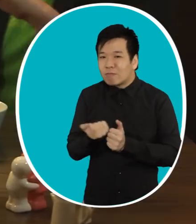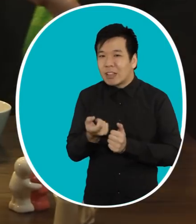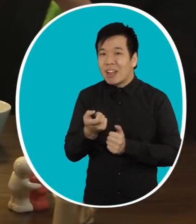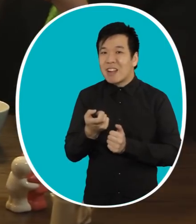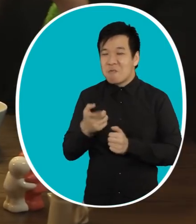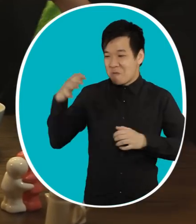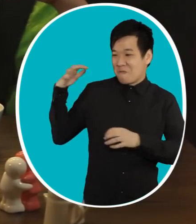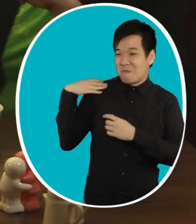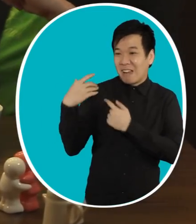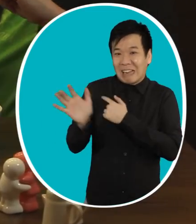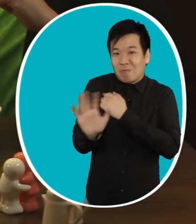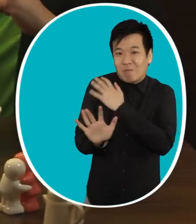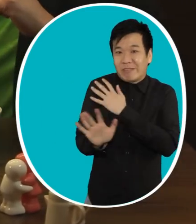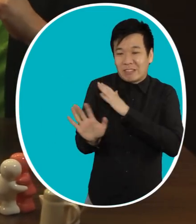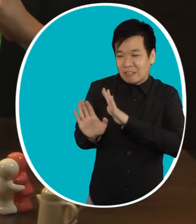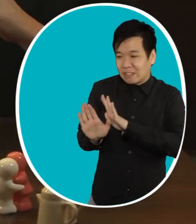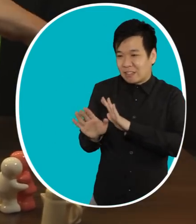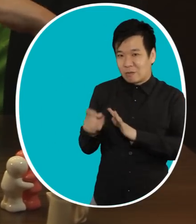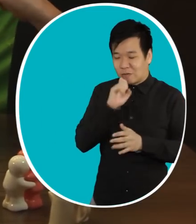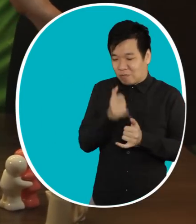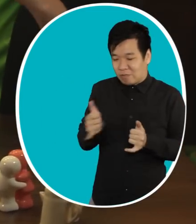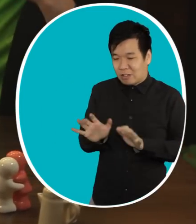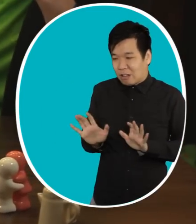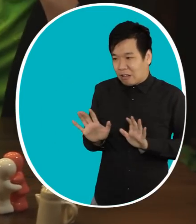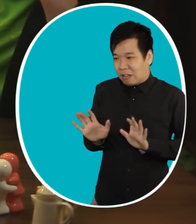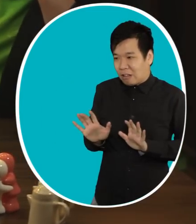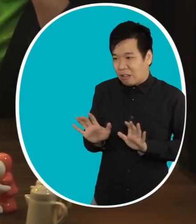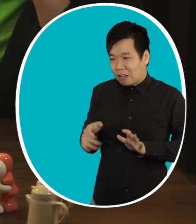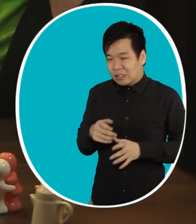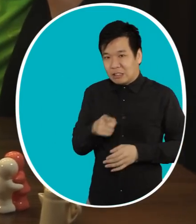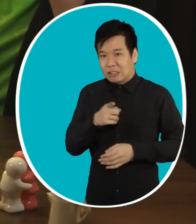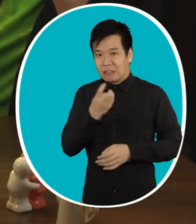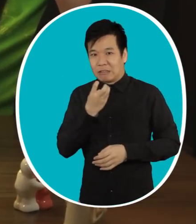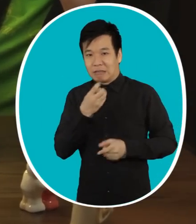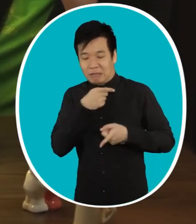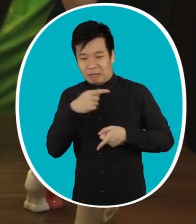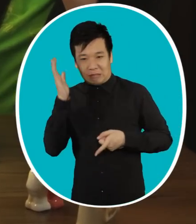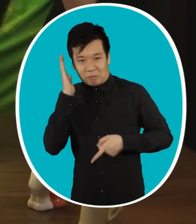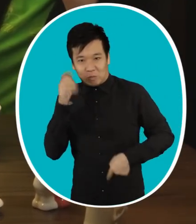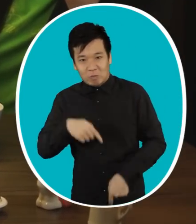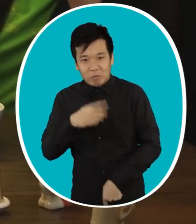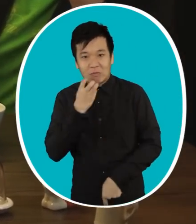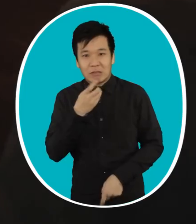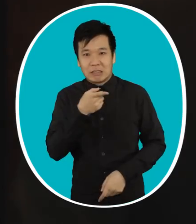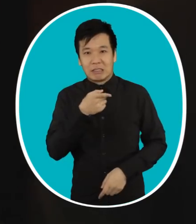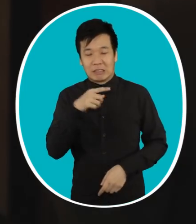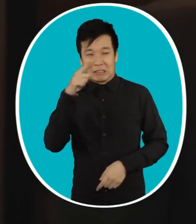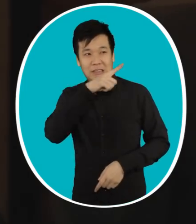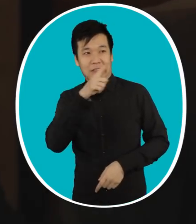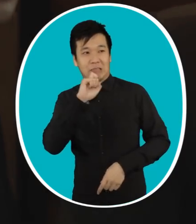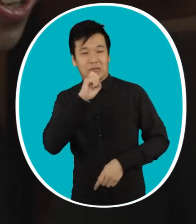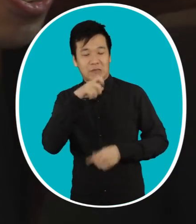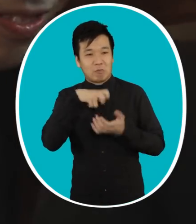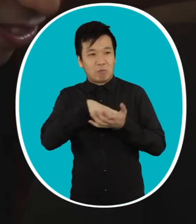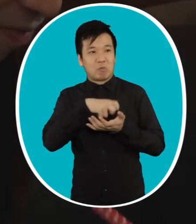頭，你打我膊頭。 你身邊啲朋友個個都要關顧啲前列腺㗎。 哎呀，嚇！師母在後面啊！